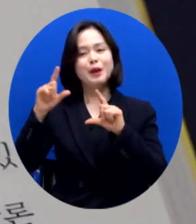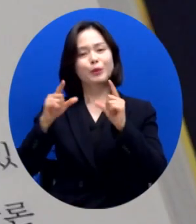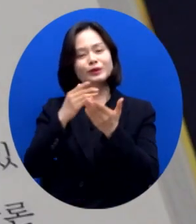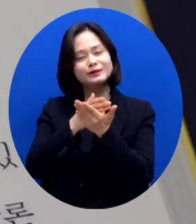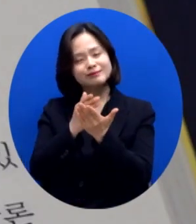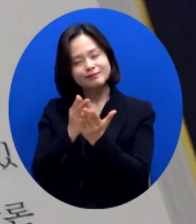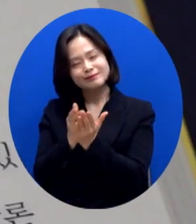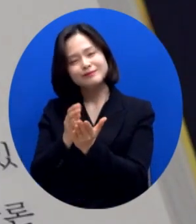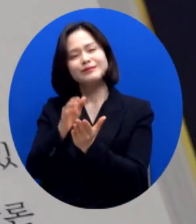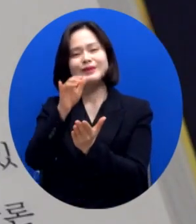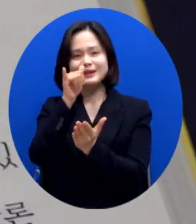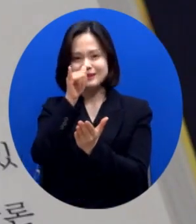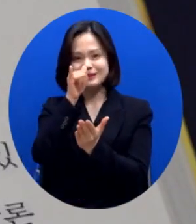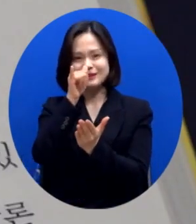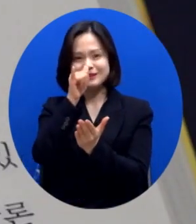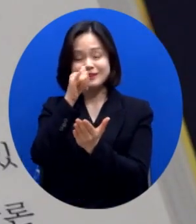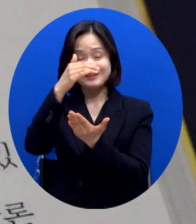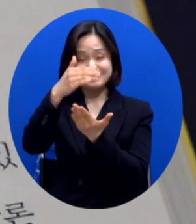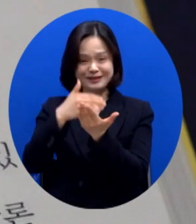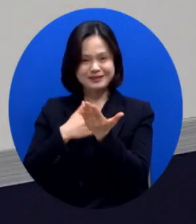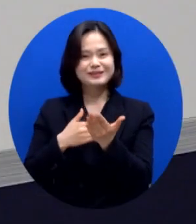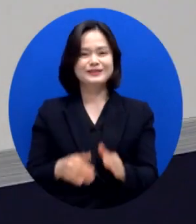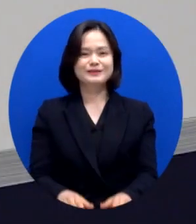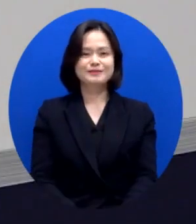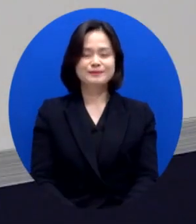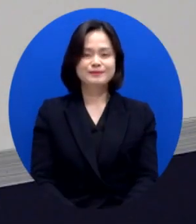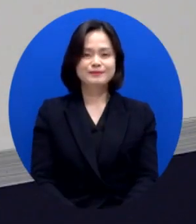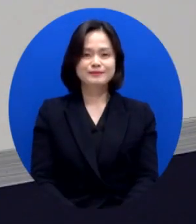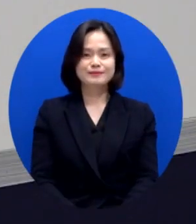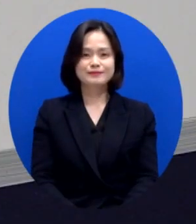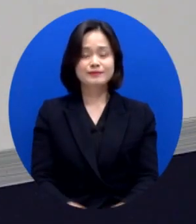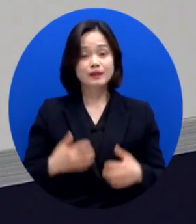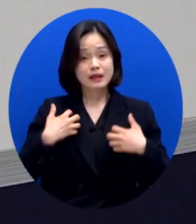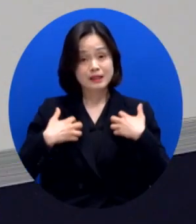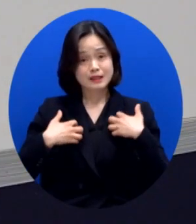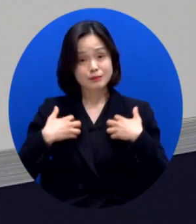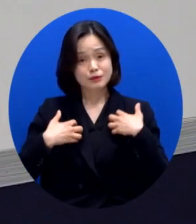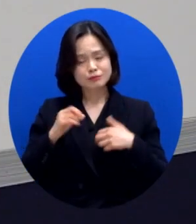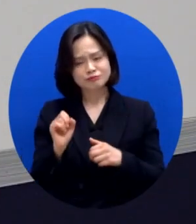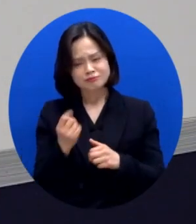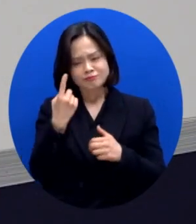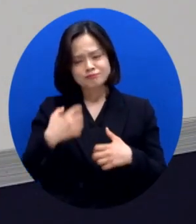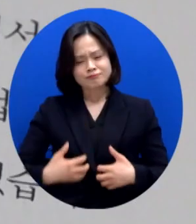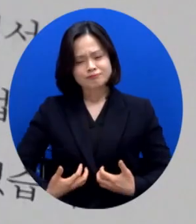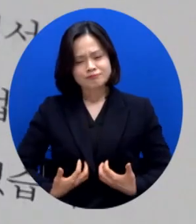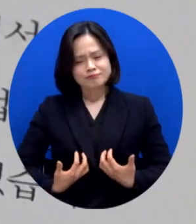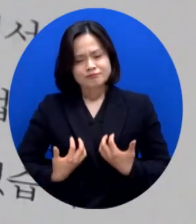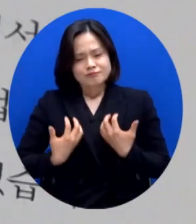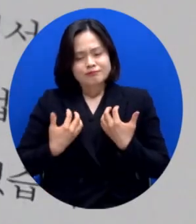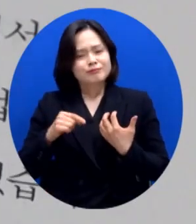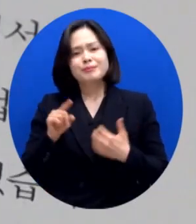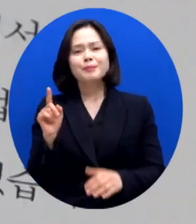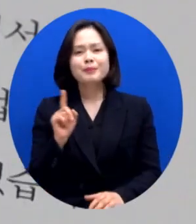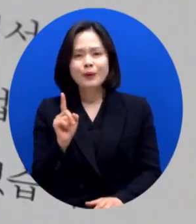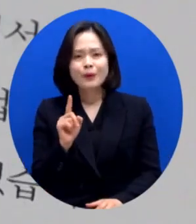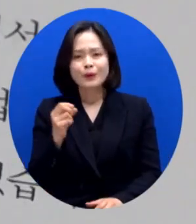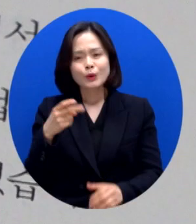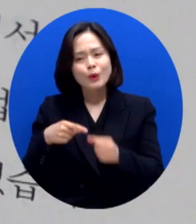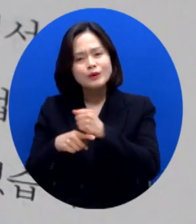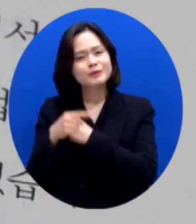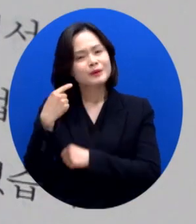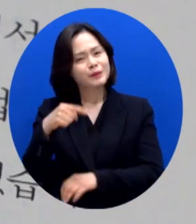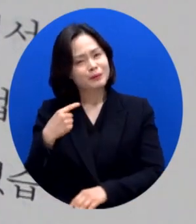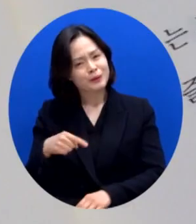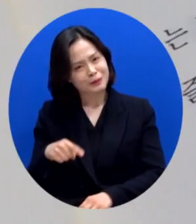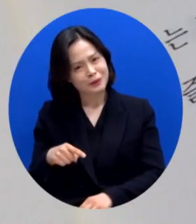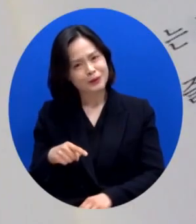기쁨의 다양한 면모들을 볼 수 있는 책입니다. 각각의 기쁨이 어디에 근거하고 또 어떤 의미인지, 그